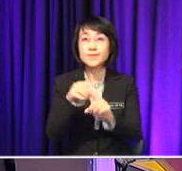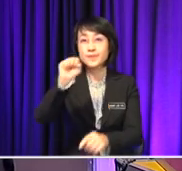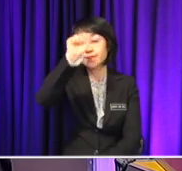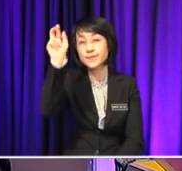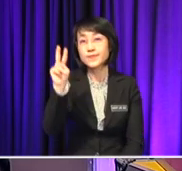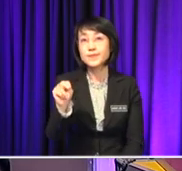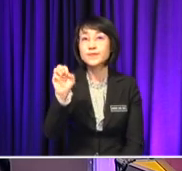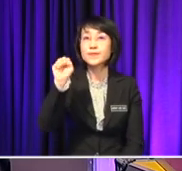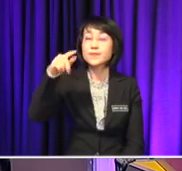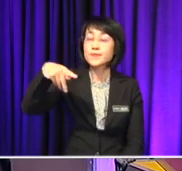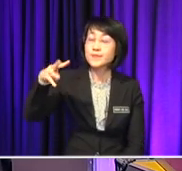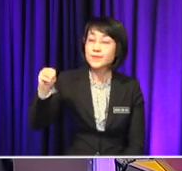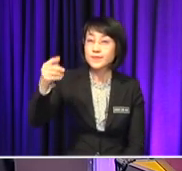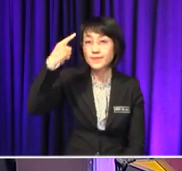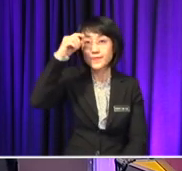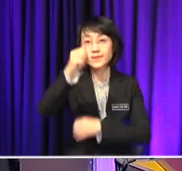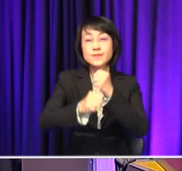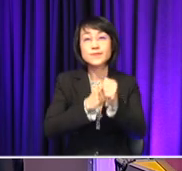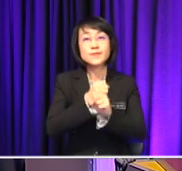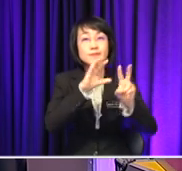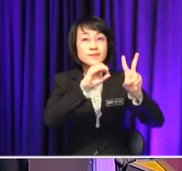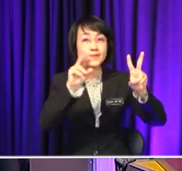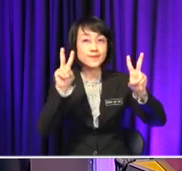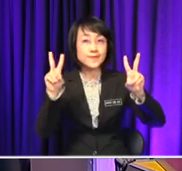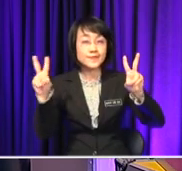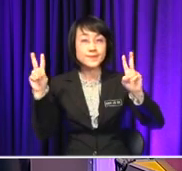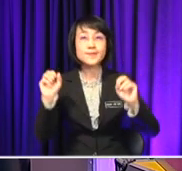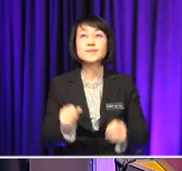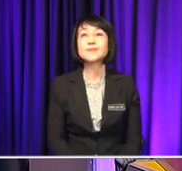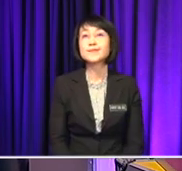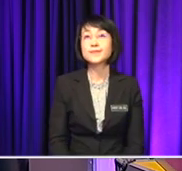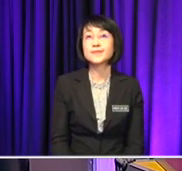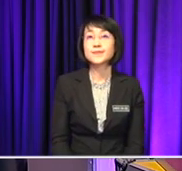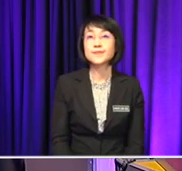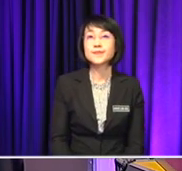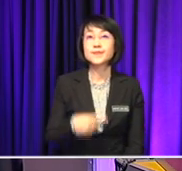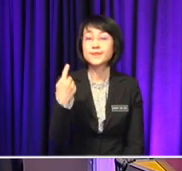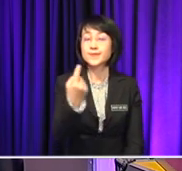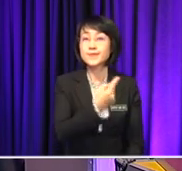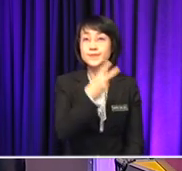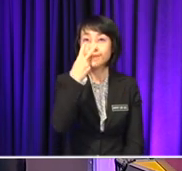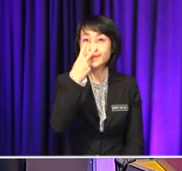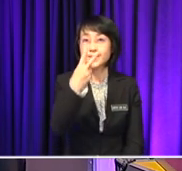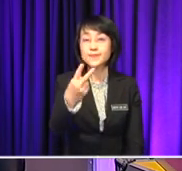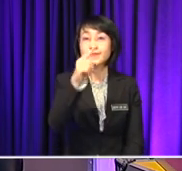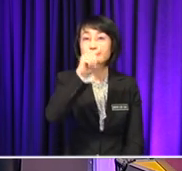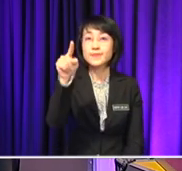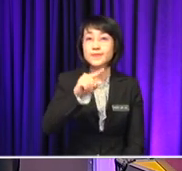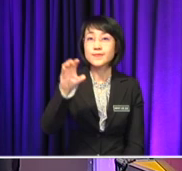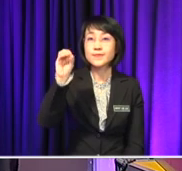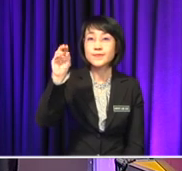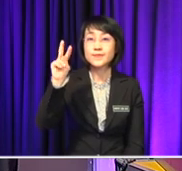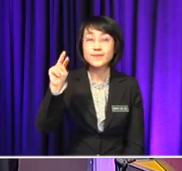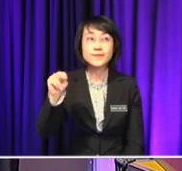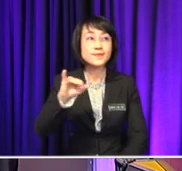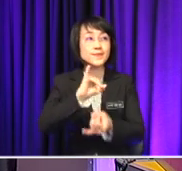Tahun 2022 Masyaallah Oke saya teruskan game tamu kita pergi pada zone iklim ya nih murid-murid Jangan cari SPM